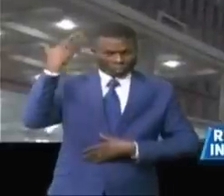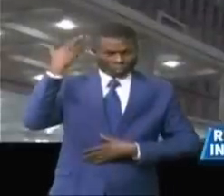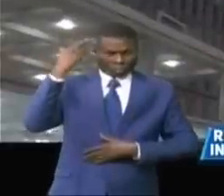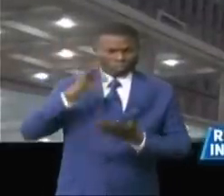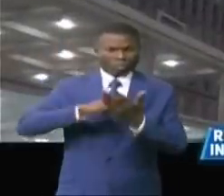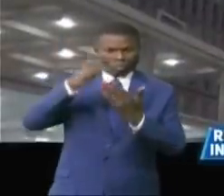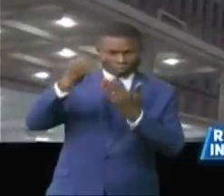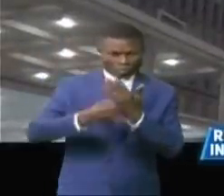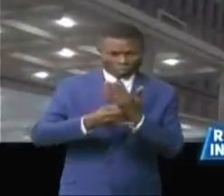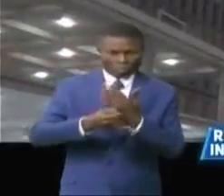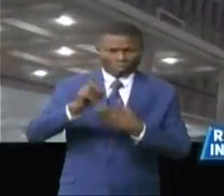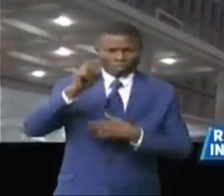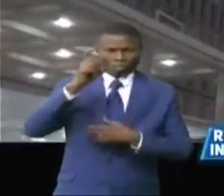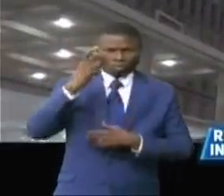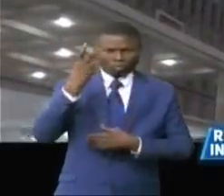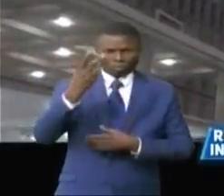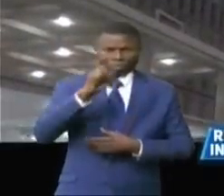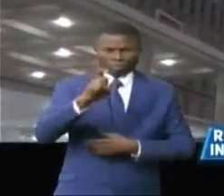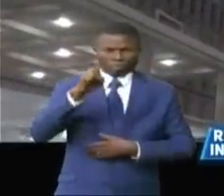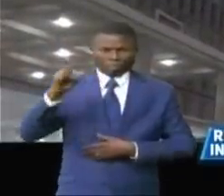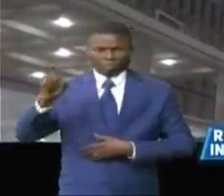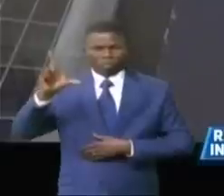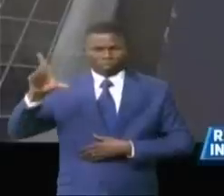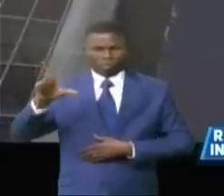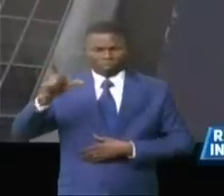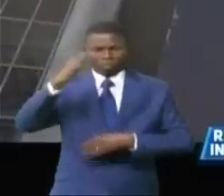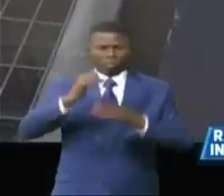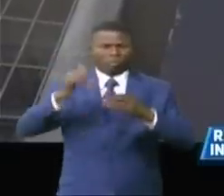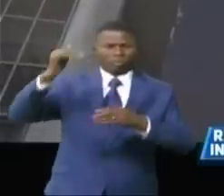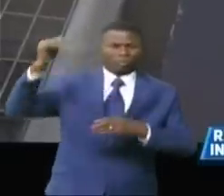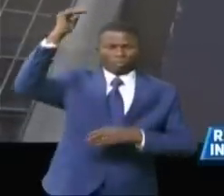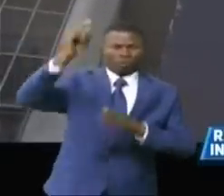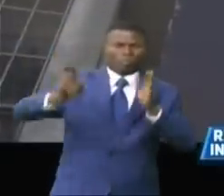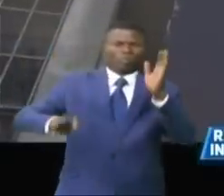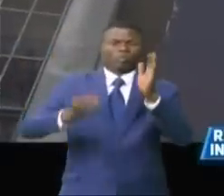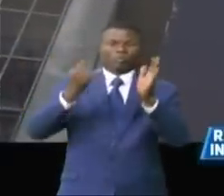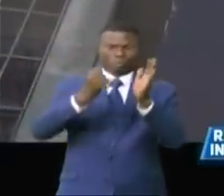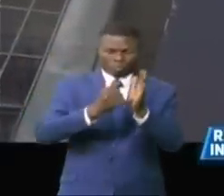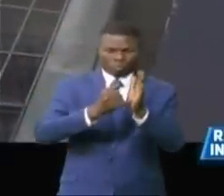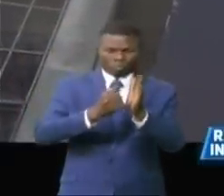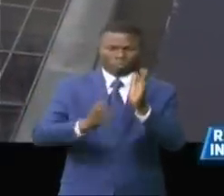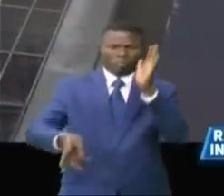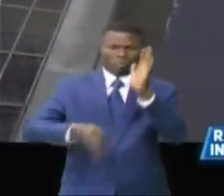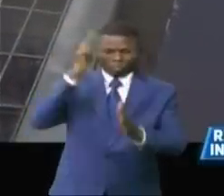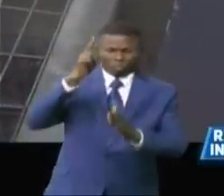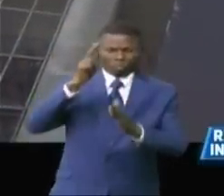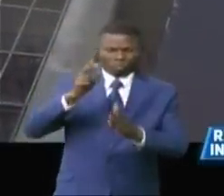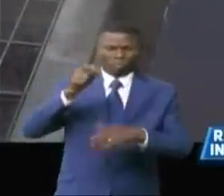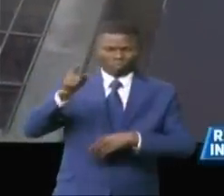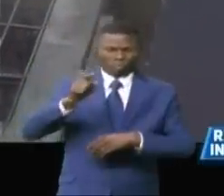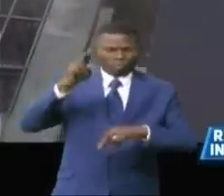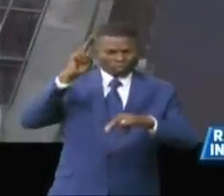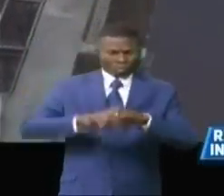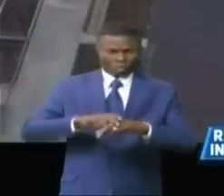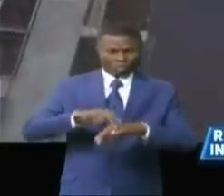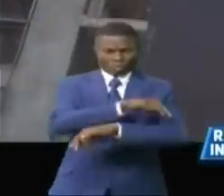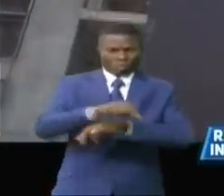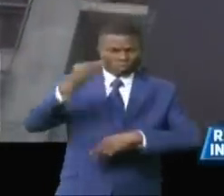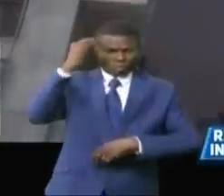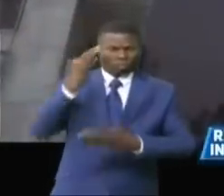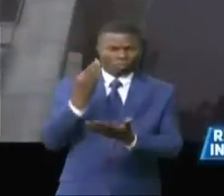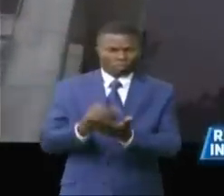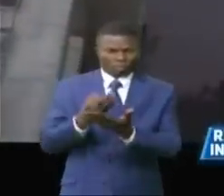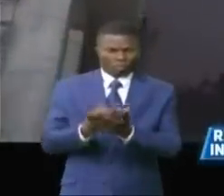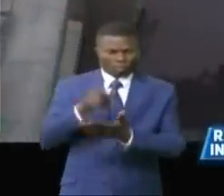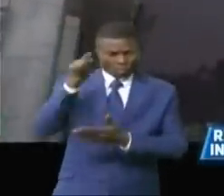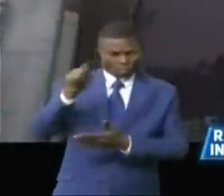projet 2XL qui comprendra 6 bâtiments d'au moins 12 niveaux pour la plupart. Ces bâtiments abriteront le ministère des Finances